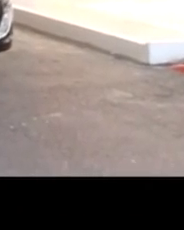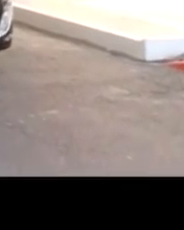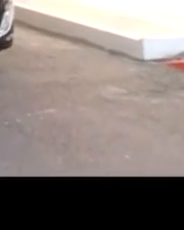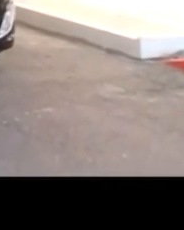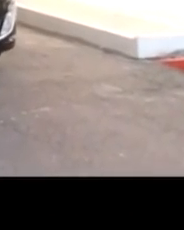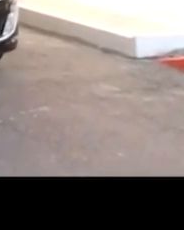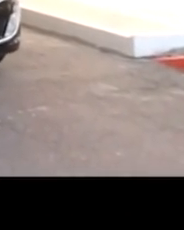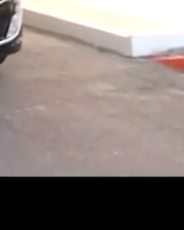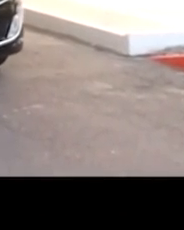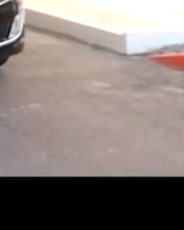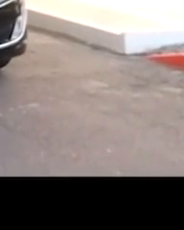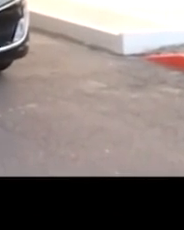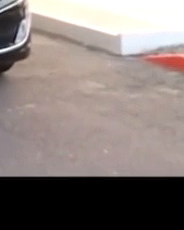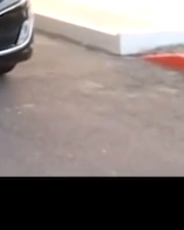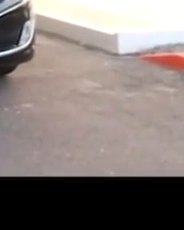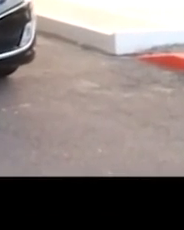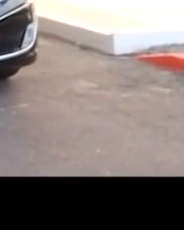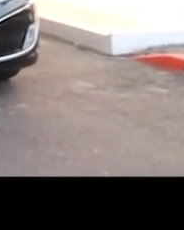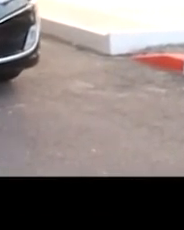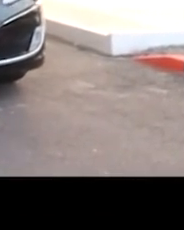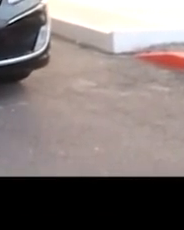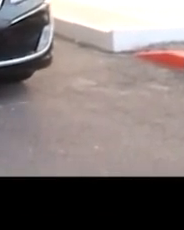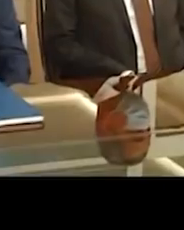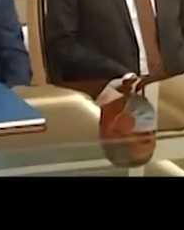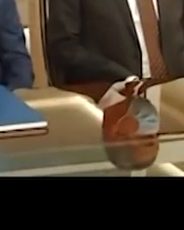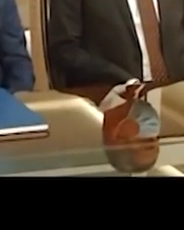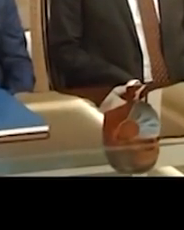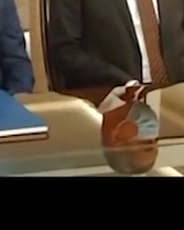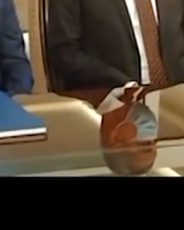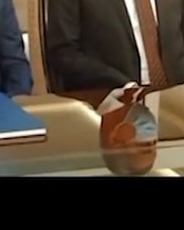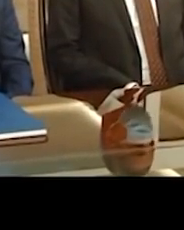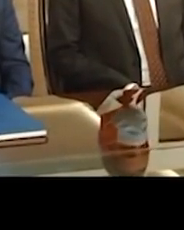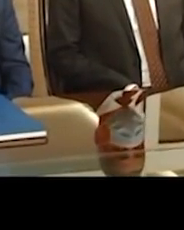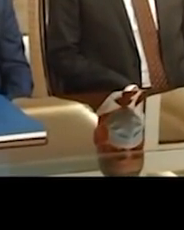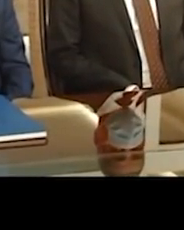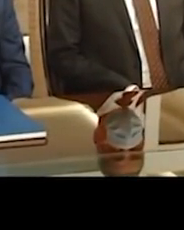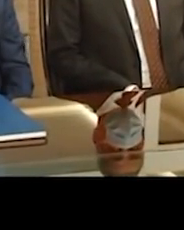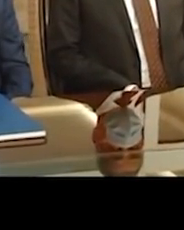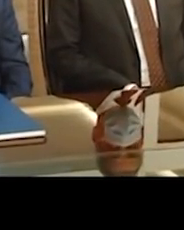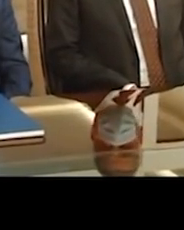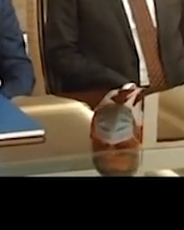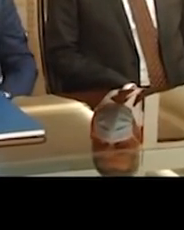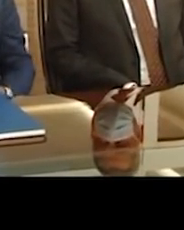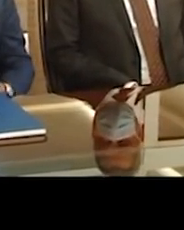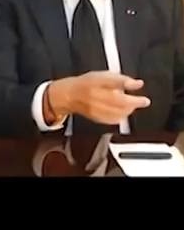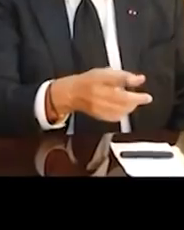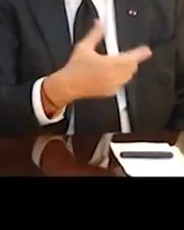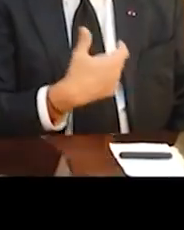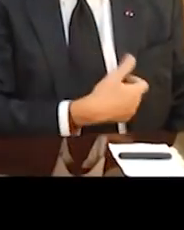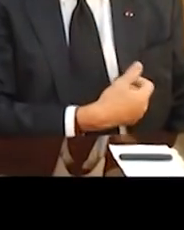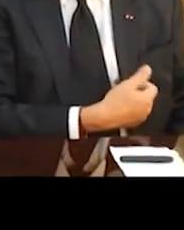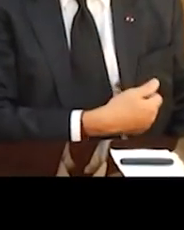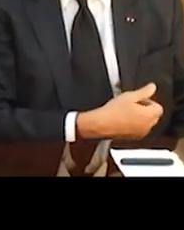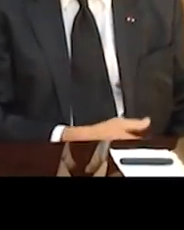les contrats d'investissement signé entre la république démocratique du congo et l'egypte vont entrer dans la phase d'exécution voilà qui justifie